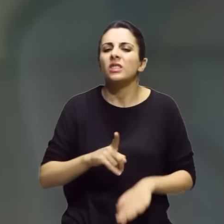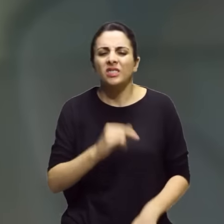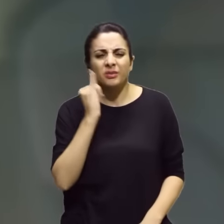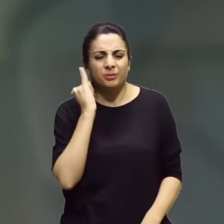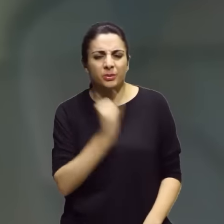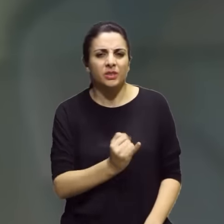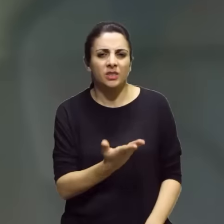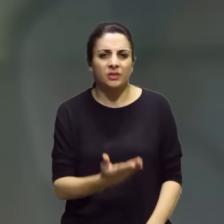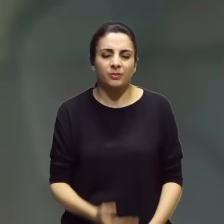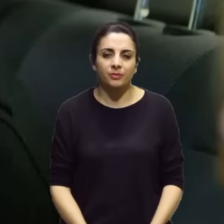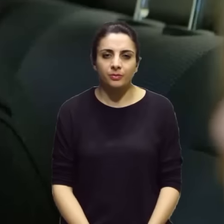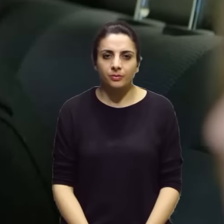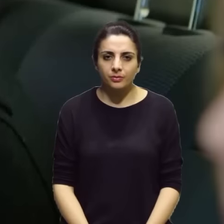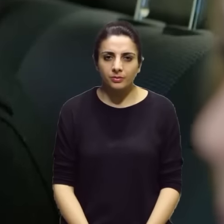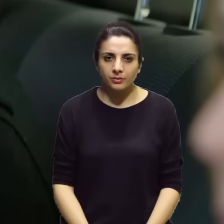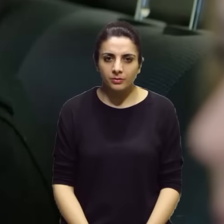İğrençsin.